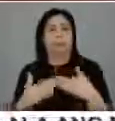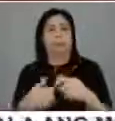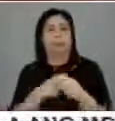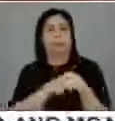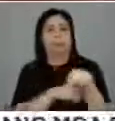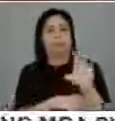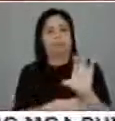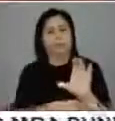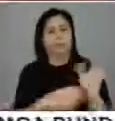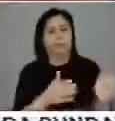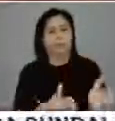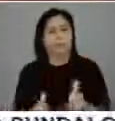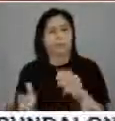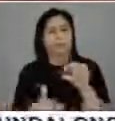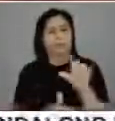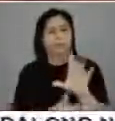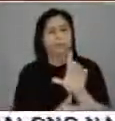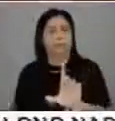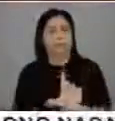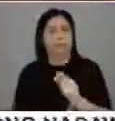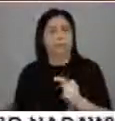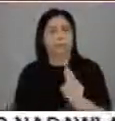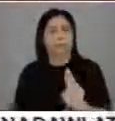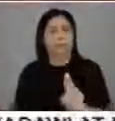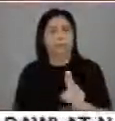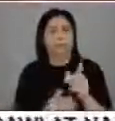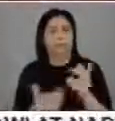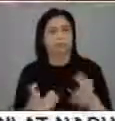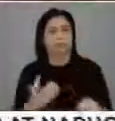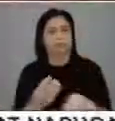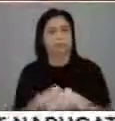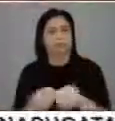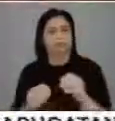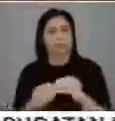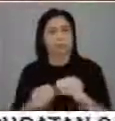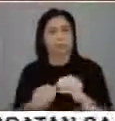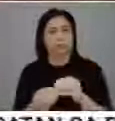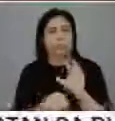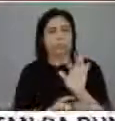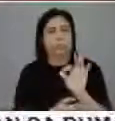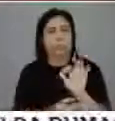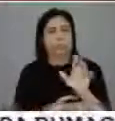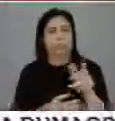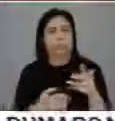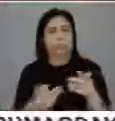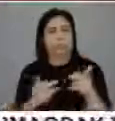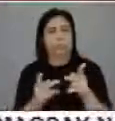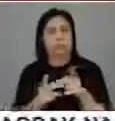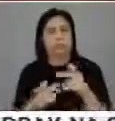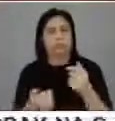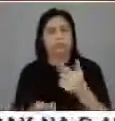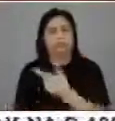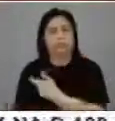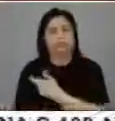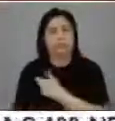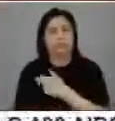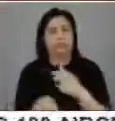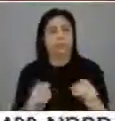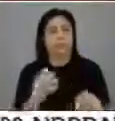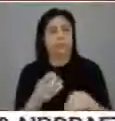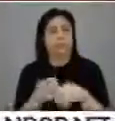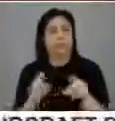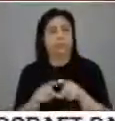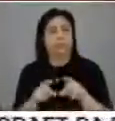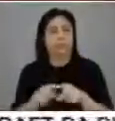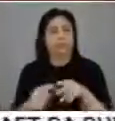yung buong Novaliches area, napakalaki nun. At ang dami rin natin mga manggagawa dyan, lalo na yung mga nasa manufacturing. Balak po